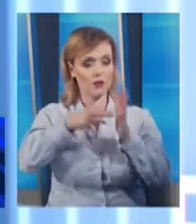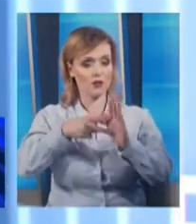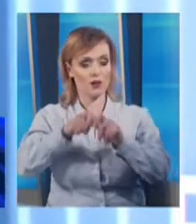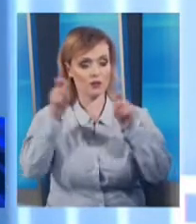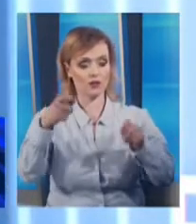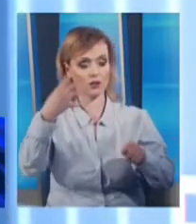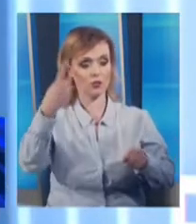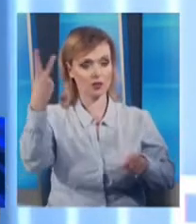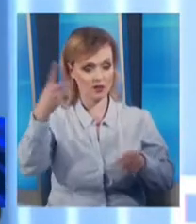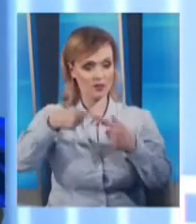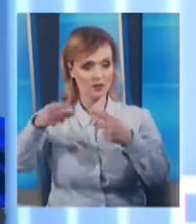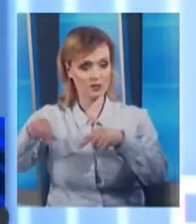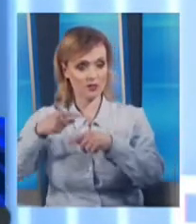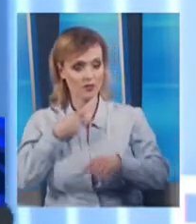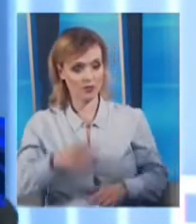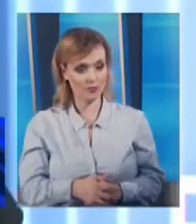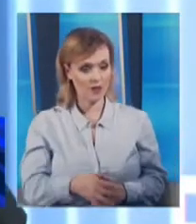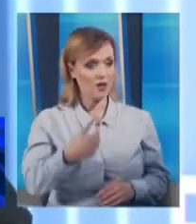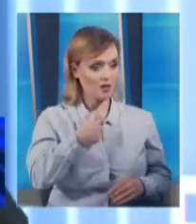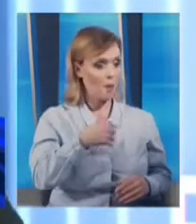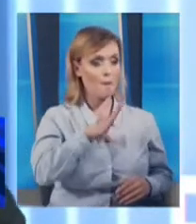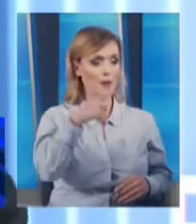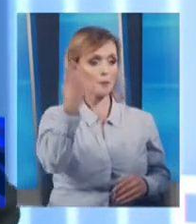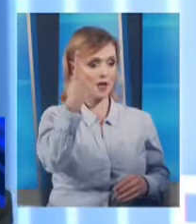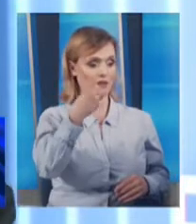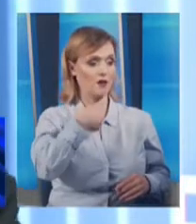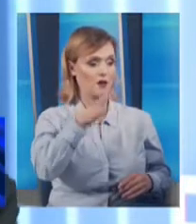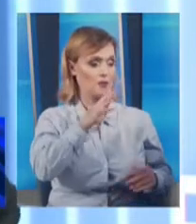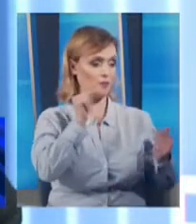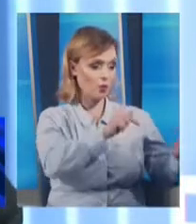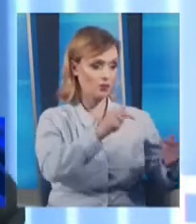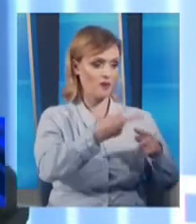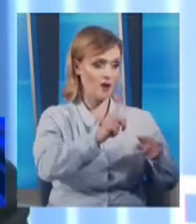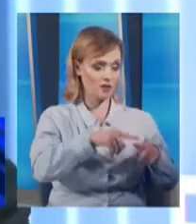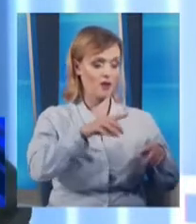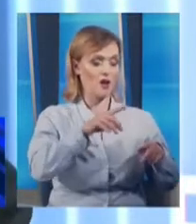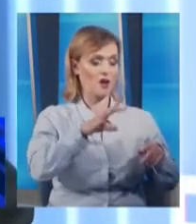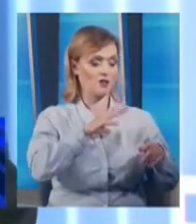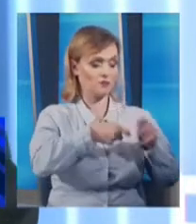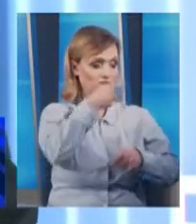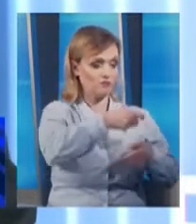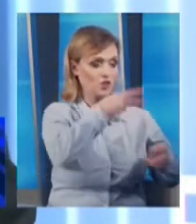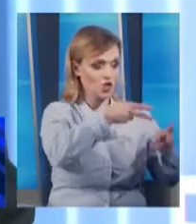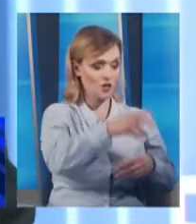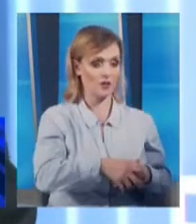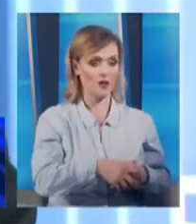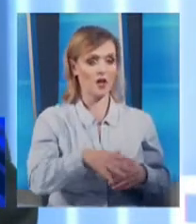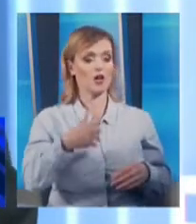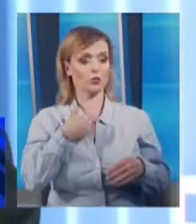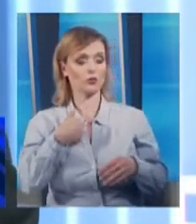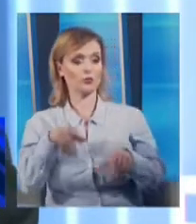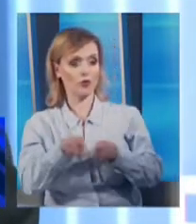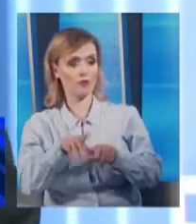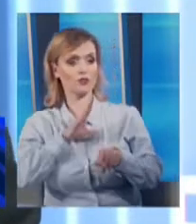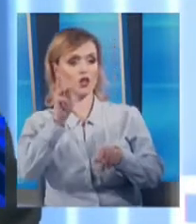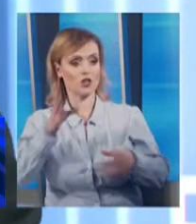Noi suntem cei care, prin reprezentanții noștri în teritoriu, am fost împotriva deschiderilor. Și tot noi am spus, ne vom mobiliza astfel